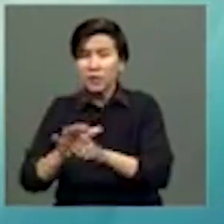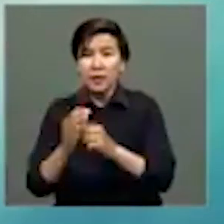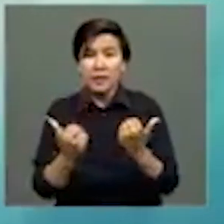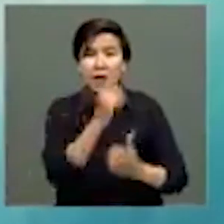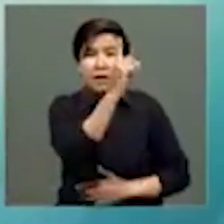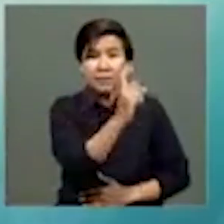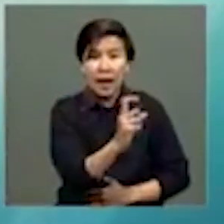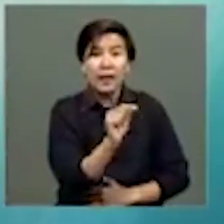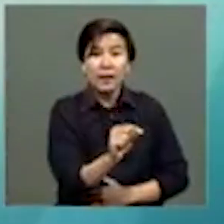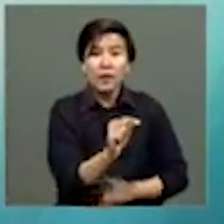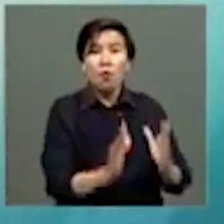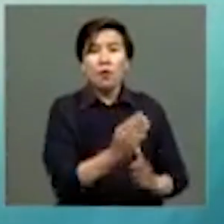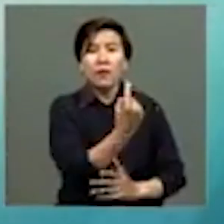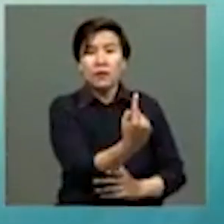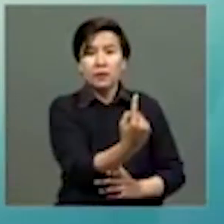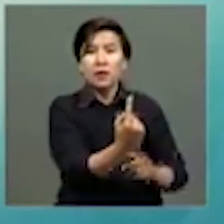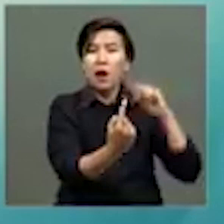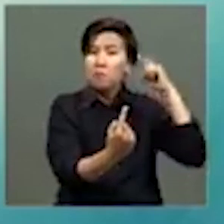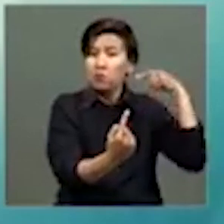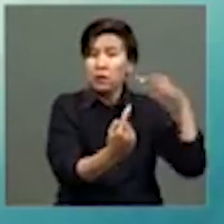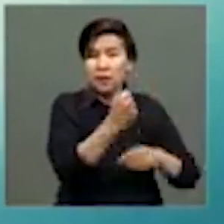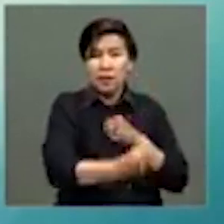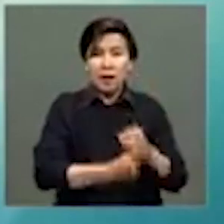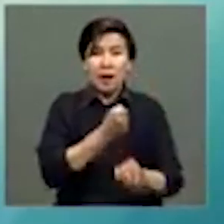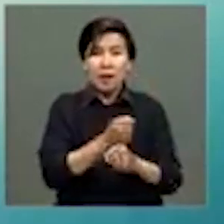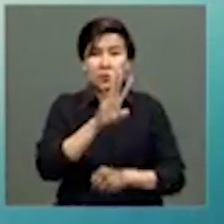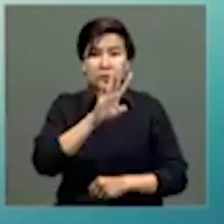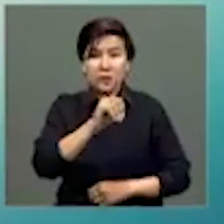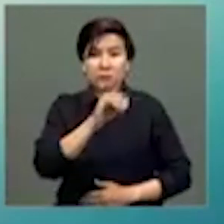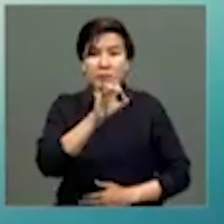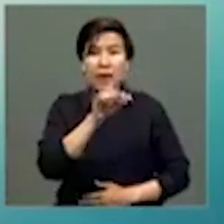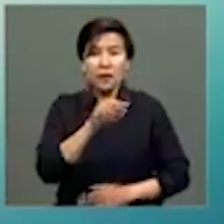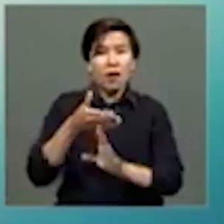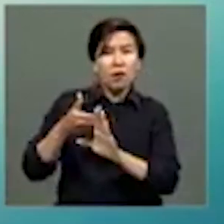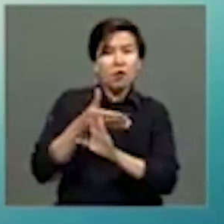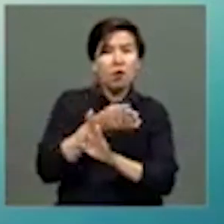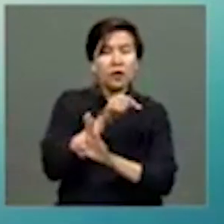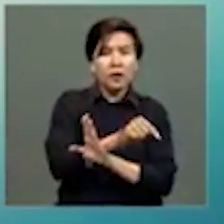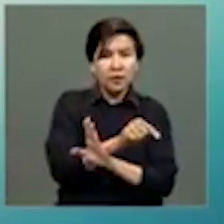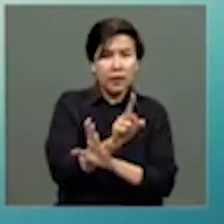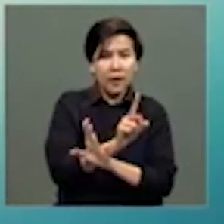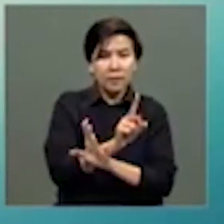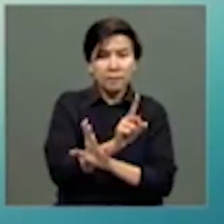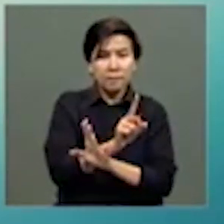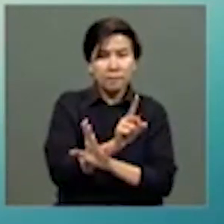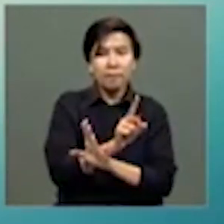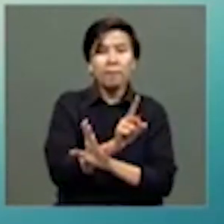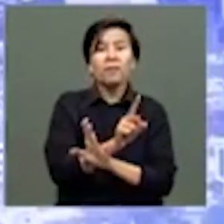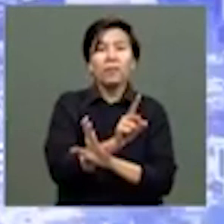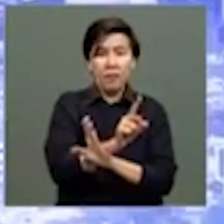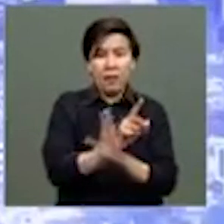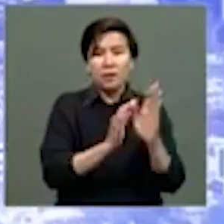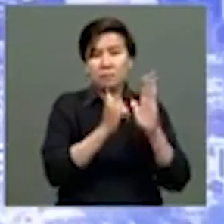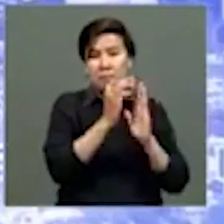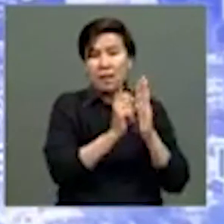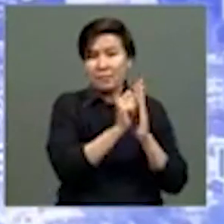1รายในวันนี้นะคะเป็นผู้หญิงอายุ48ปีซึ่งก็ก่อนหน้านี้เนี่ยนะคะจะเป็นตัวเลข1ของจังหวัดตากยื